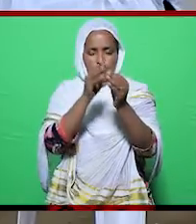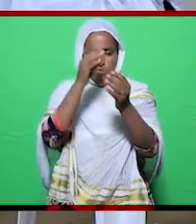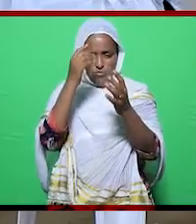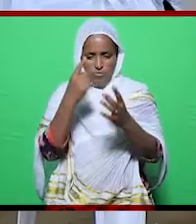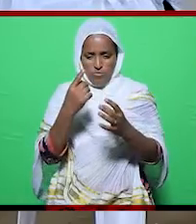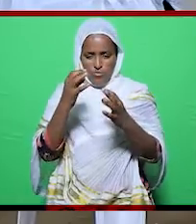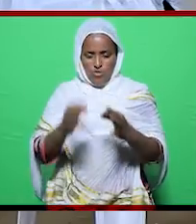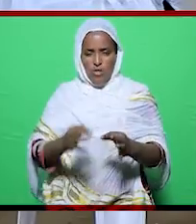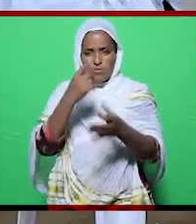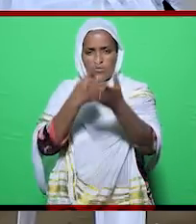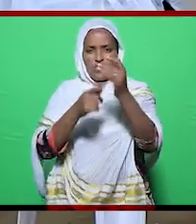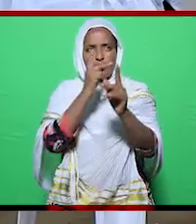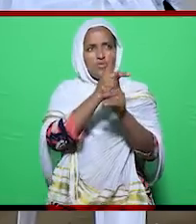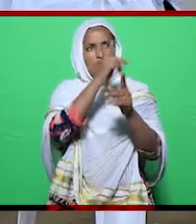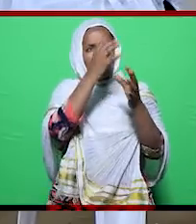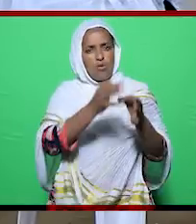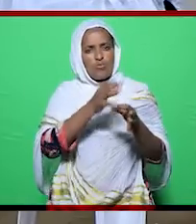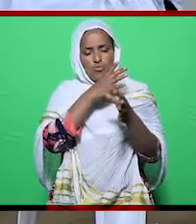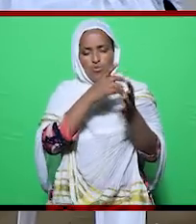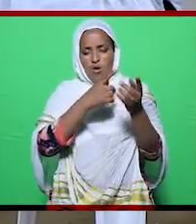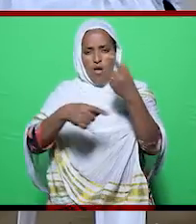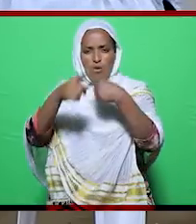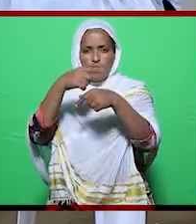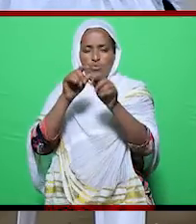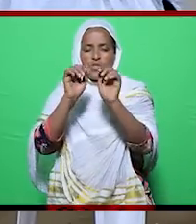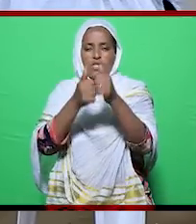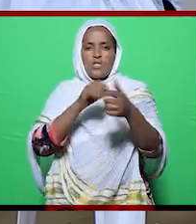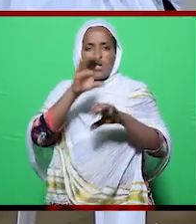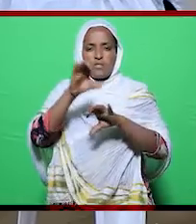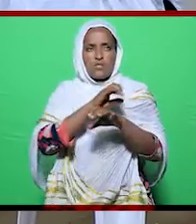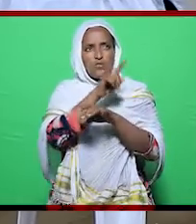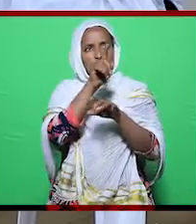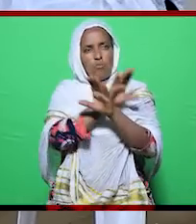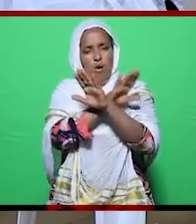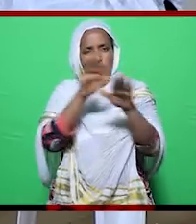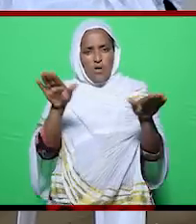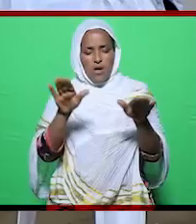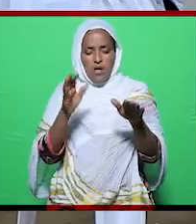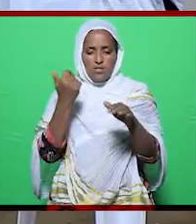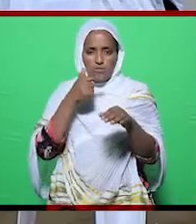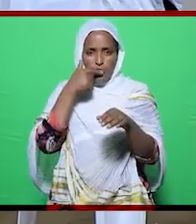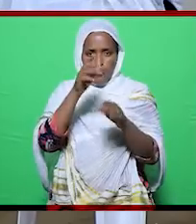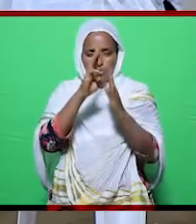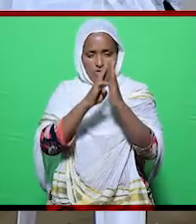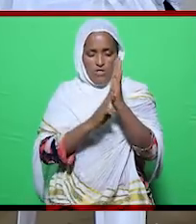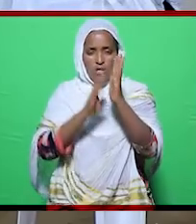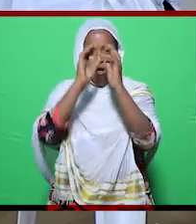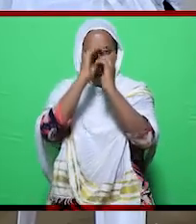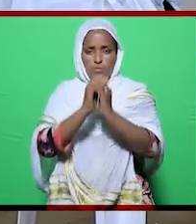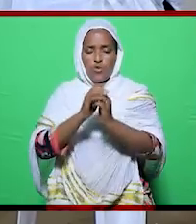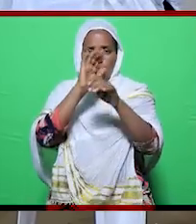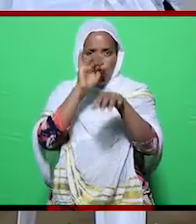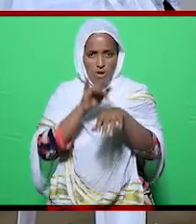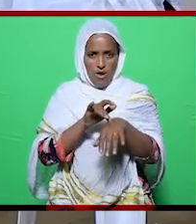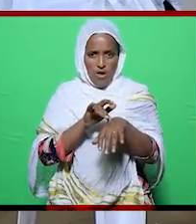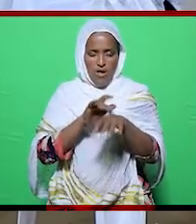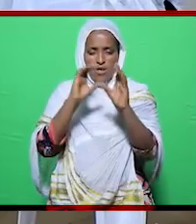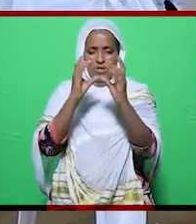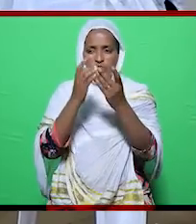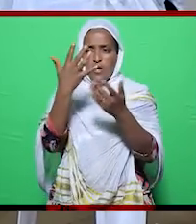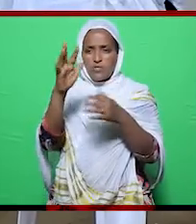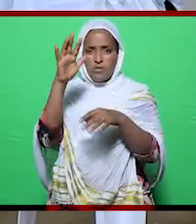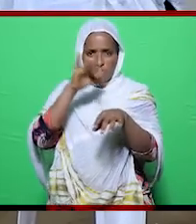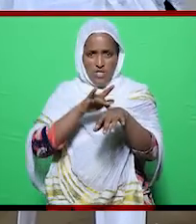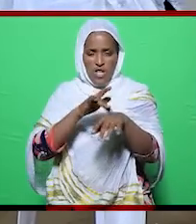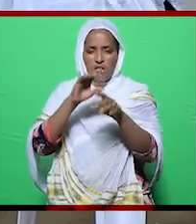ተቋሙን ወይም ደግሞ የላይኛውን ውሳኔ ቅዱስ ሲኖዶስን ውሳኔ ብቻ ጠብቀን አይ እነሱ አልወሰኑልን አላወረዱት እንዴት አድርገን እነሱማ በቃ ቅድም